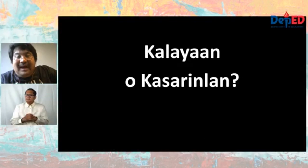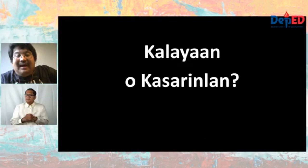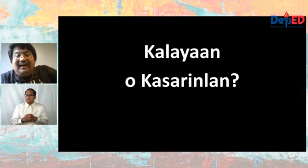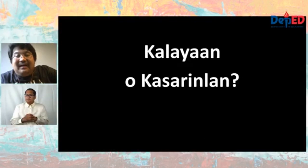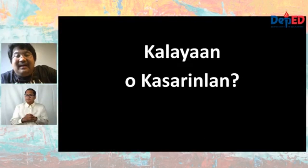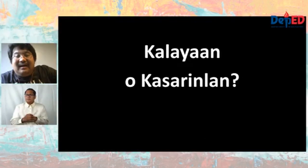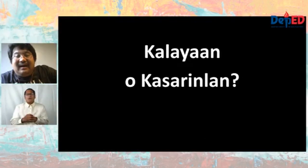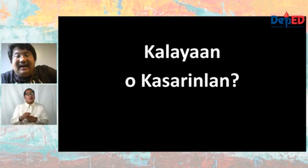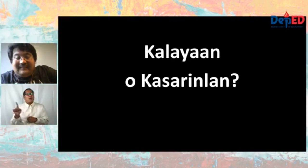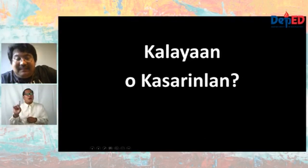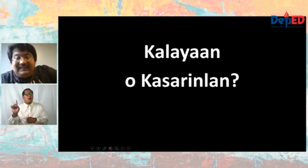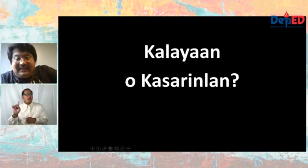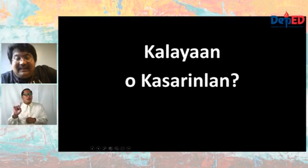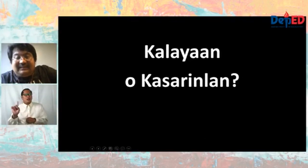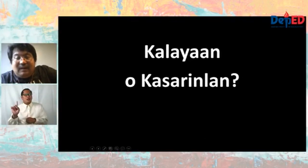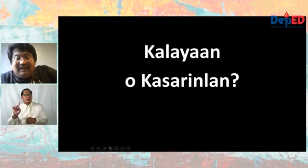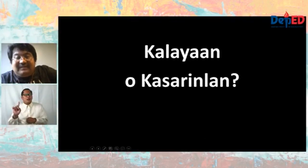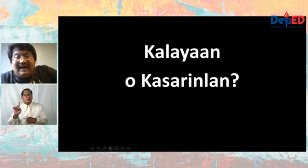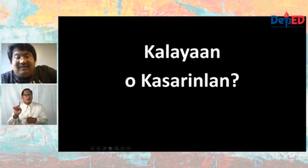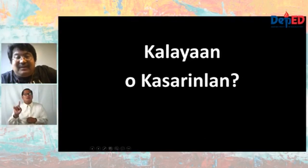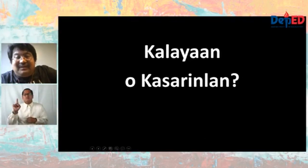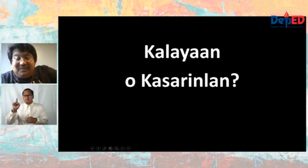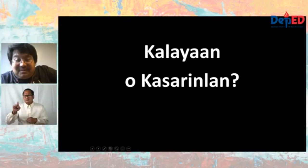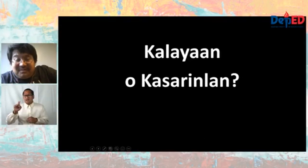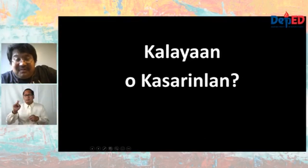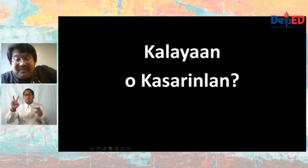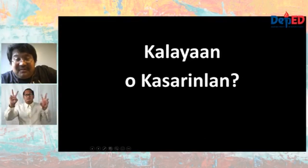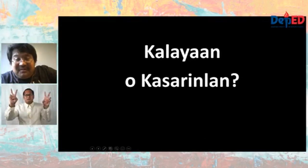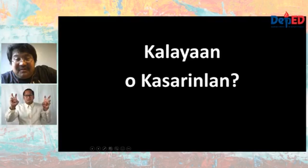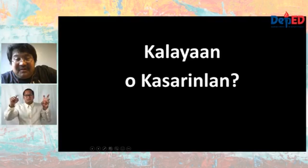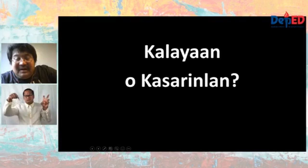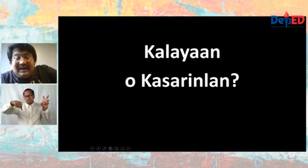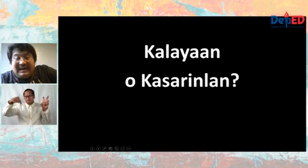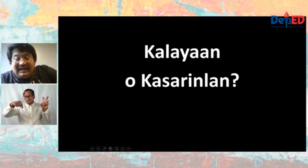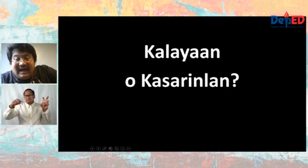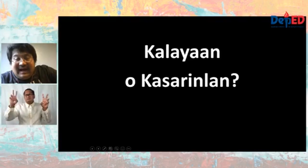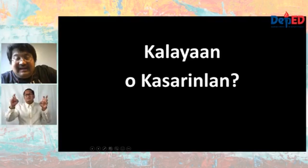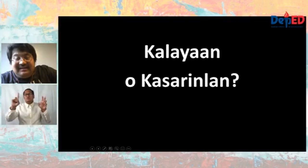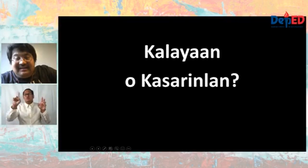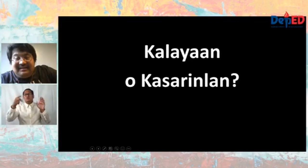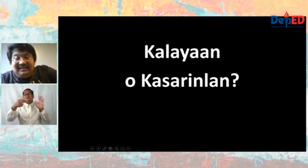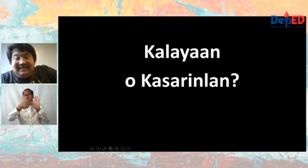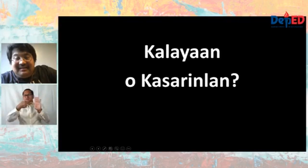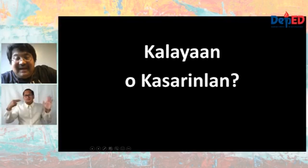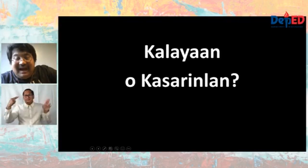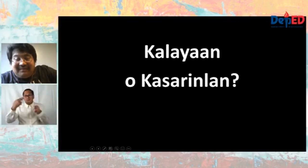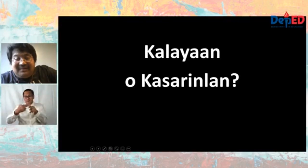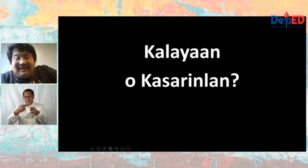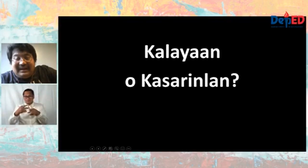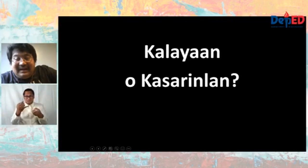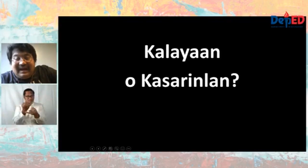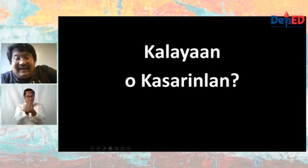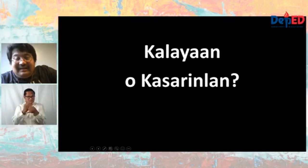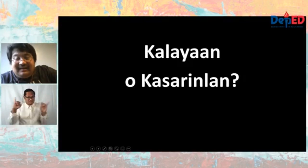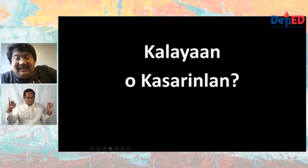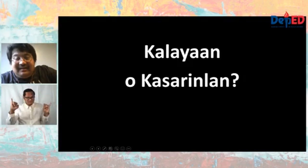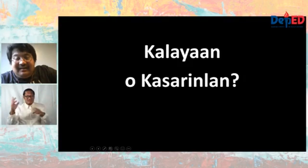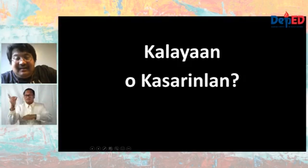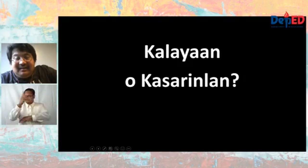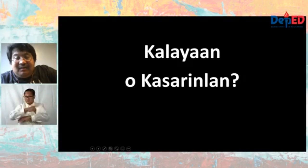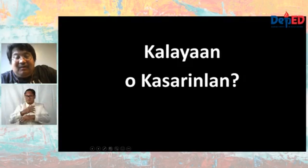Ano ba ang dapat nating itawag sa araw na ito? Kalayaan? Araw ng